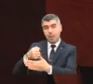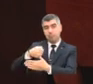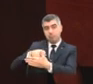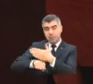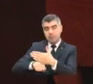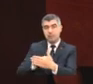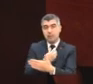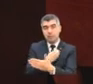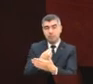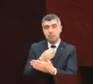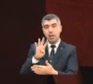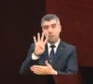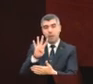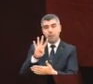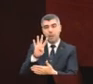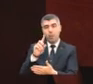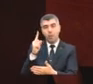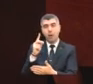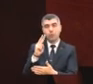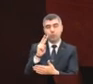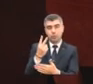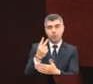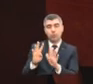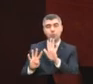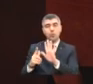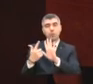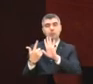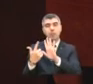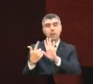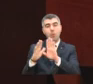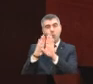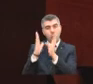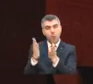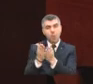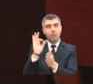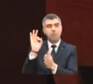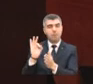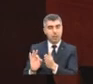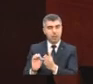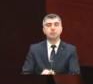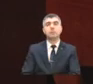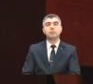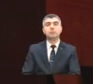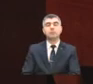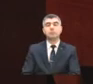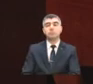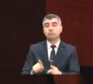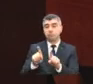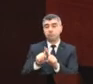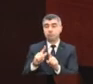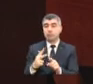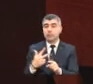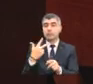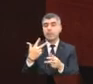القروي 423 وحدة بنسبة 79% من مجموع الوحدات على المستوى الوطني. ويرتكز هذا المخطط على ثلاث